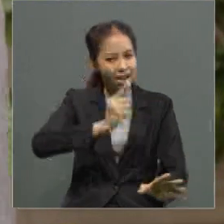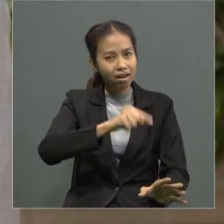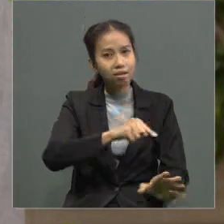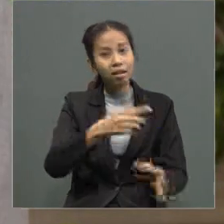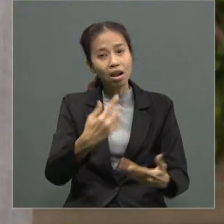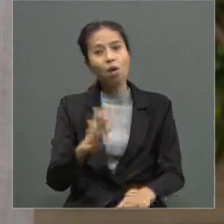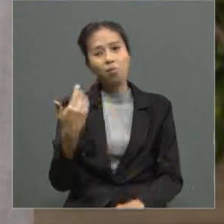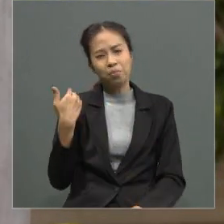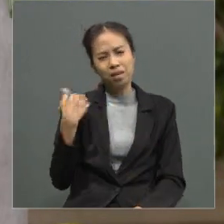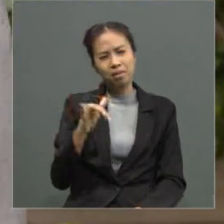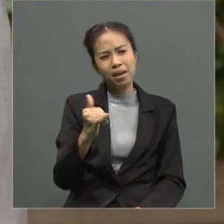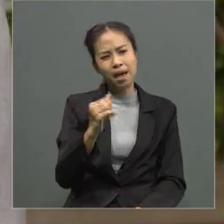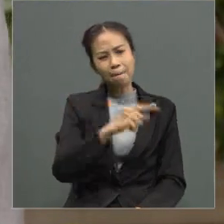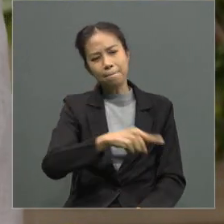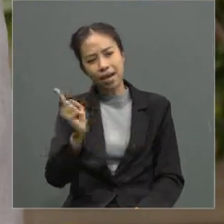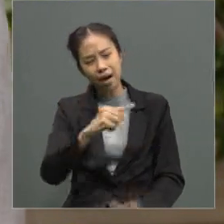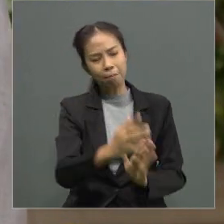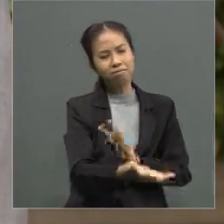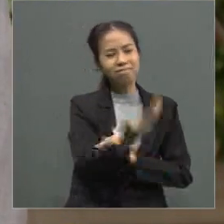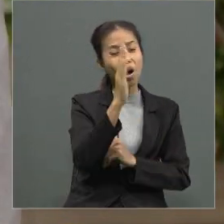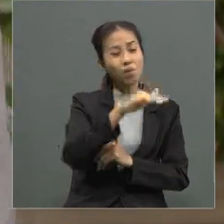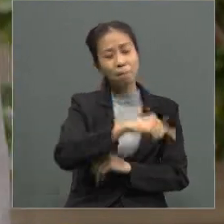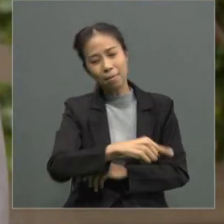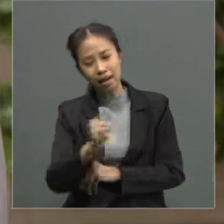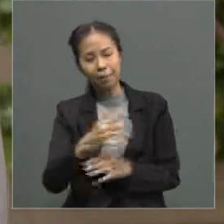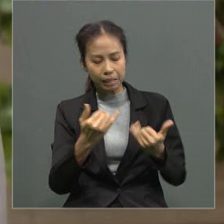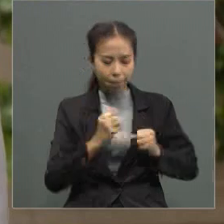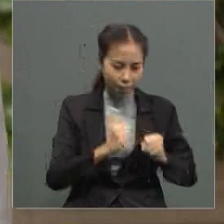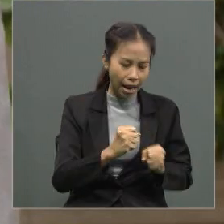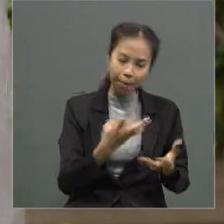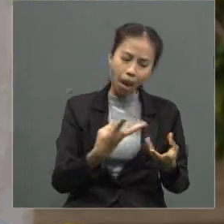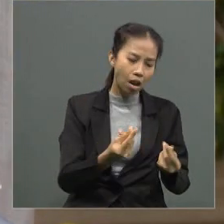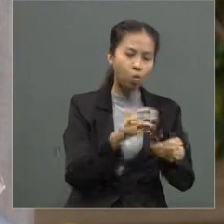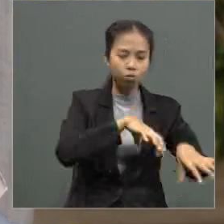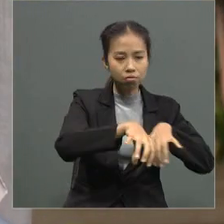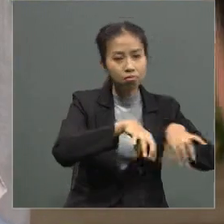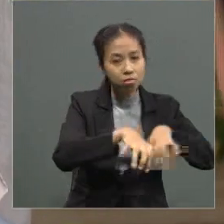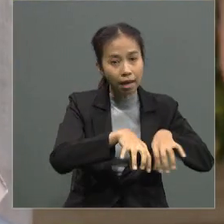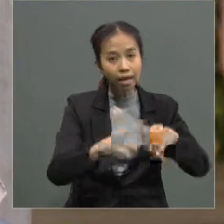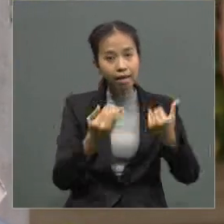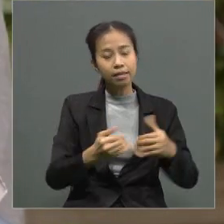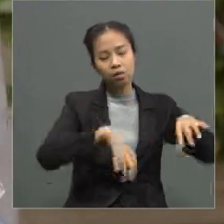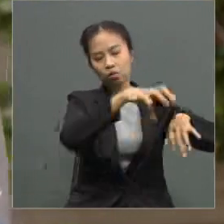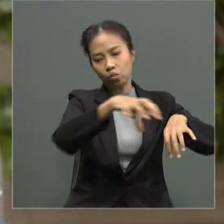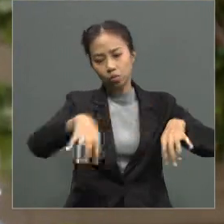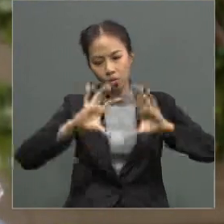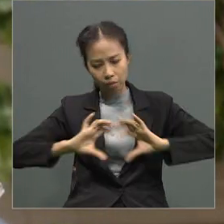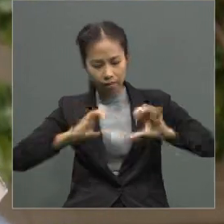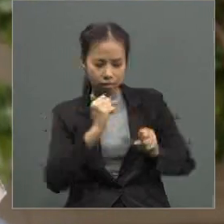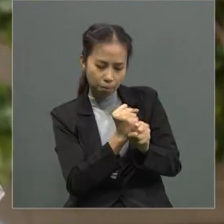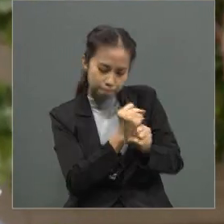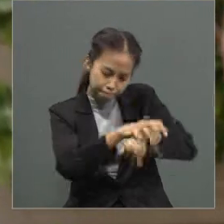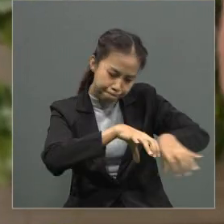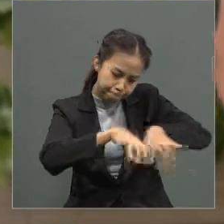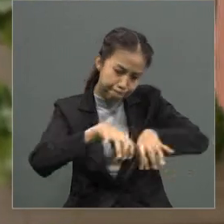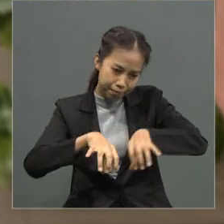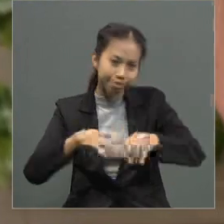แล้วเย็นกลับไปเนี่ยตรงนี้ก็ต้องพยายามอำนวยความสะดวกให้นะครับทางหน่วยงานราชการทุกๆหน่วยพยายามดูเรื่องรายละเอียดพวกนี้อยู่